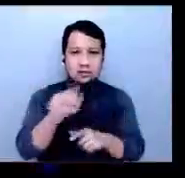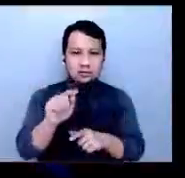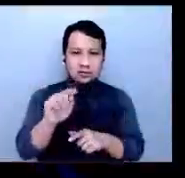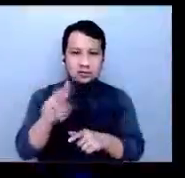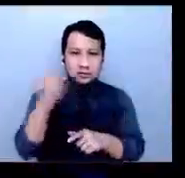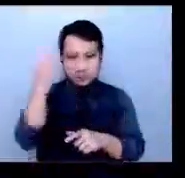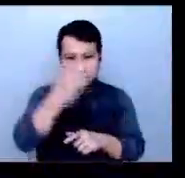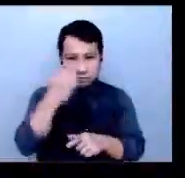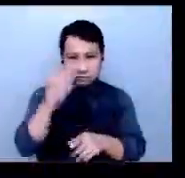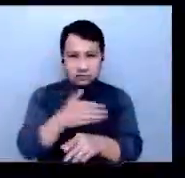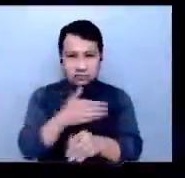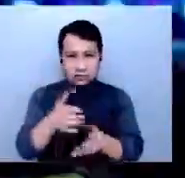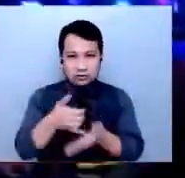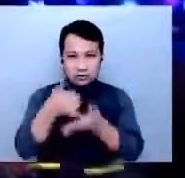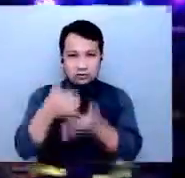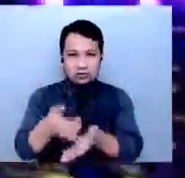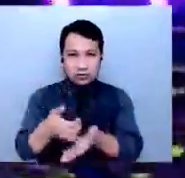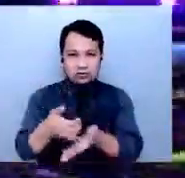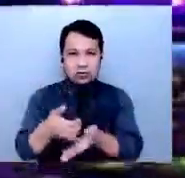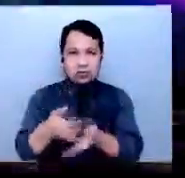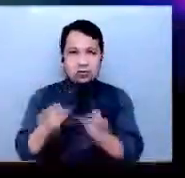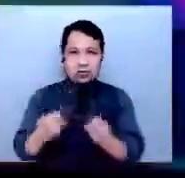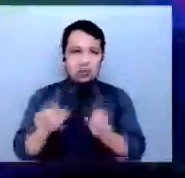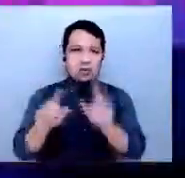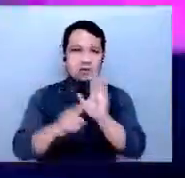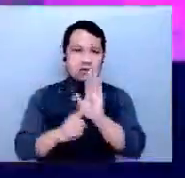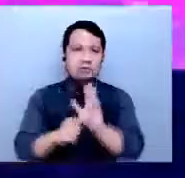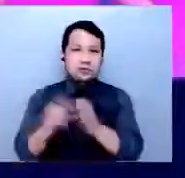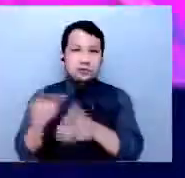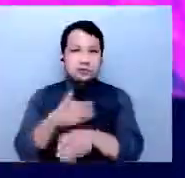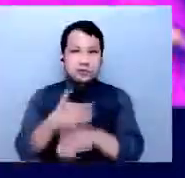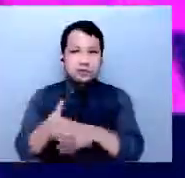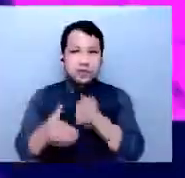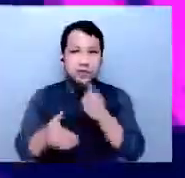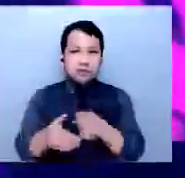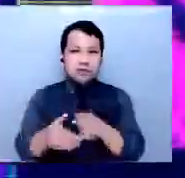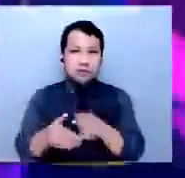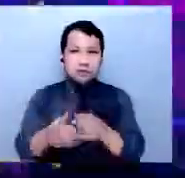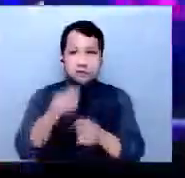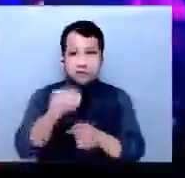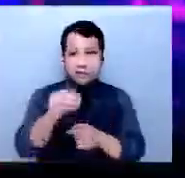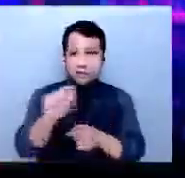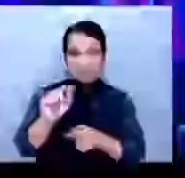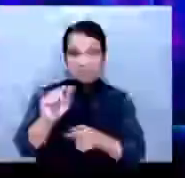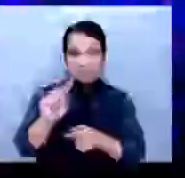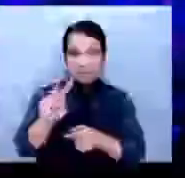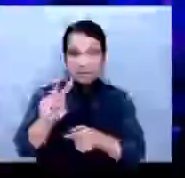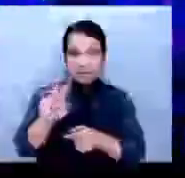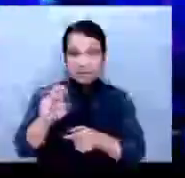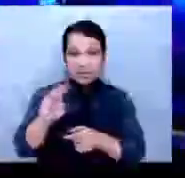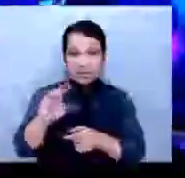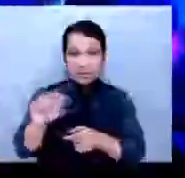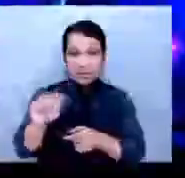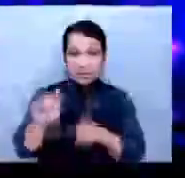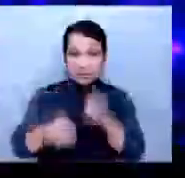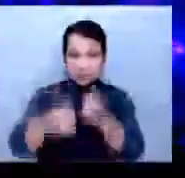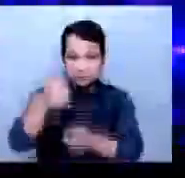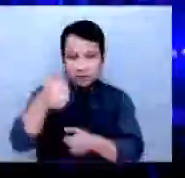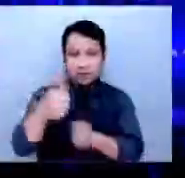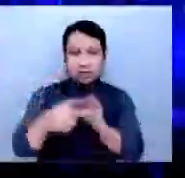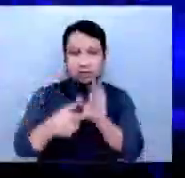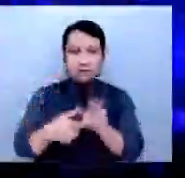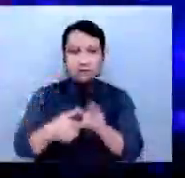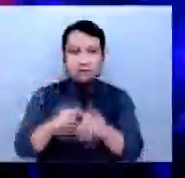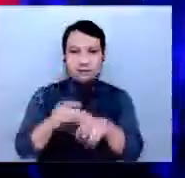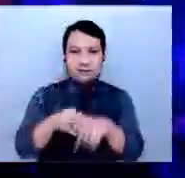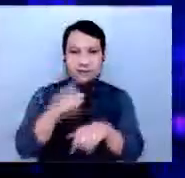Music Awards. Rumampa ang celebrity sa red carpet ng MTV Emma. Big winner sa event ang British singer